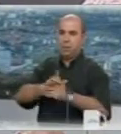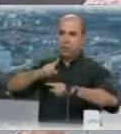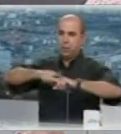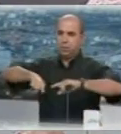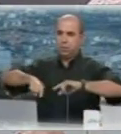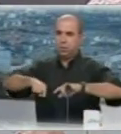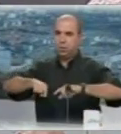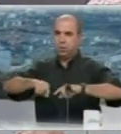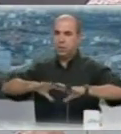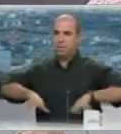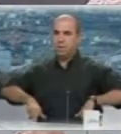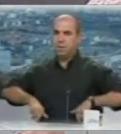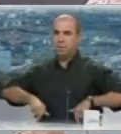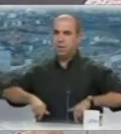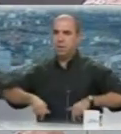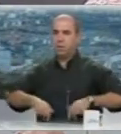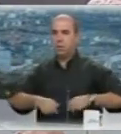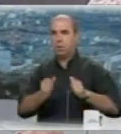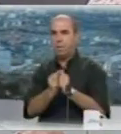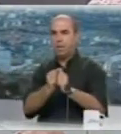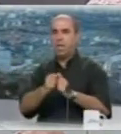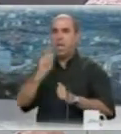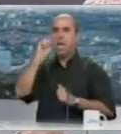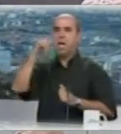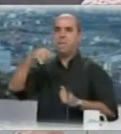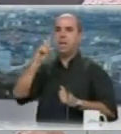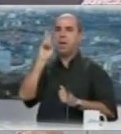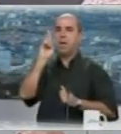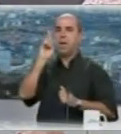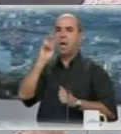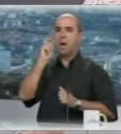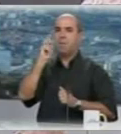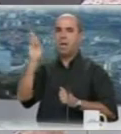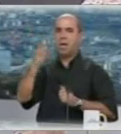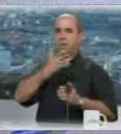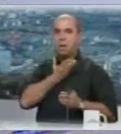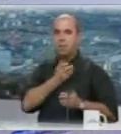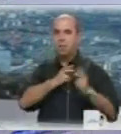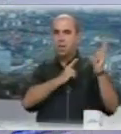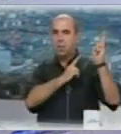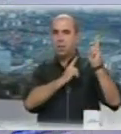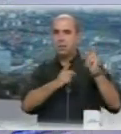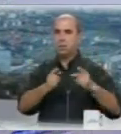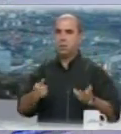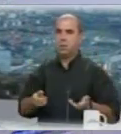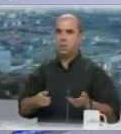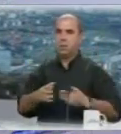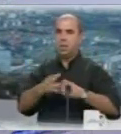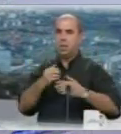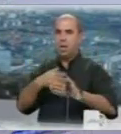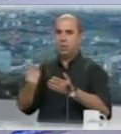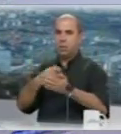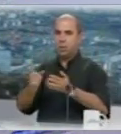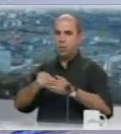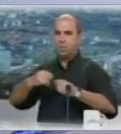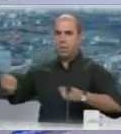شاركوا في مقاومة الأمير عبد القادر. بعد سقوط معاهدة التافنة قامت بطردهم إلى بعيدا من خلال معاهد إذعان